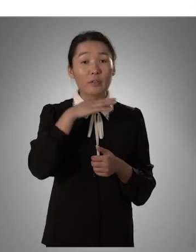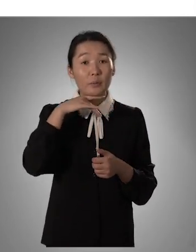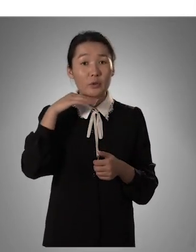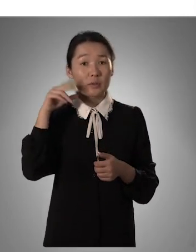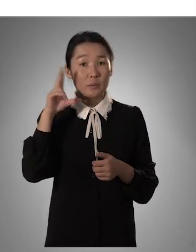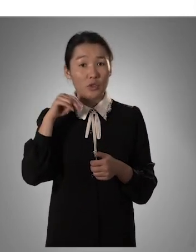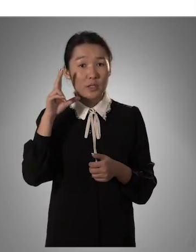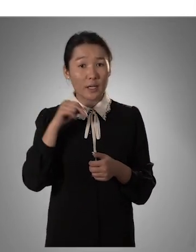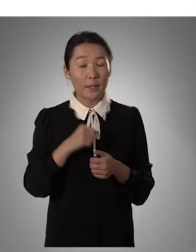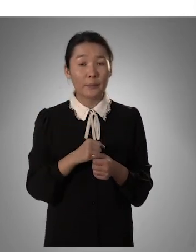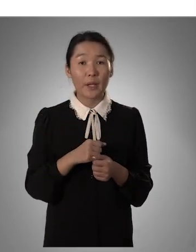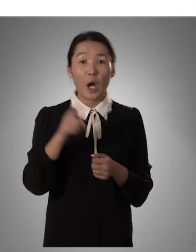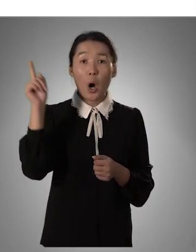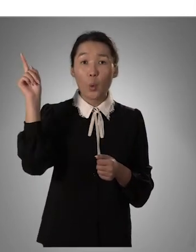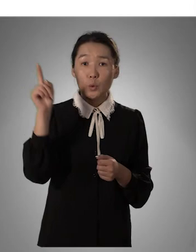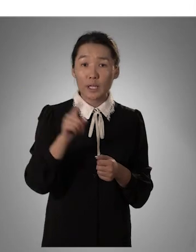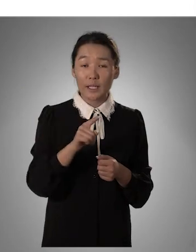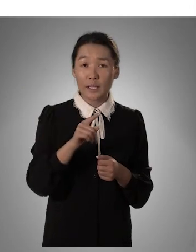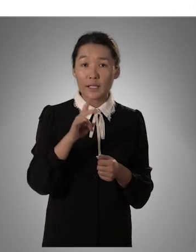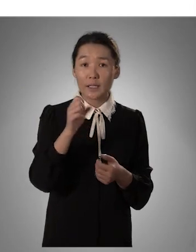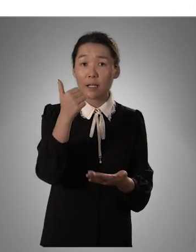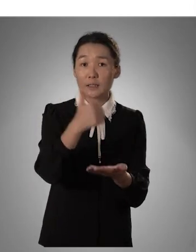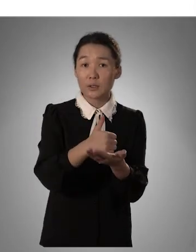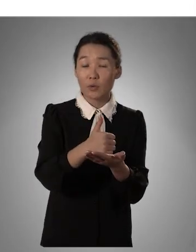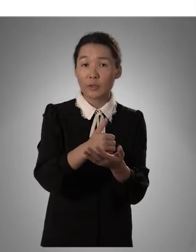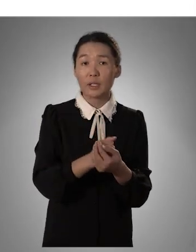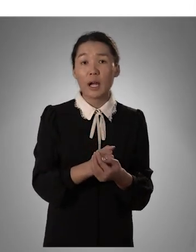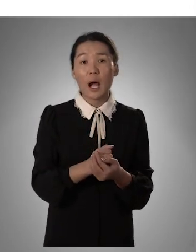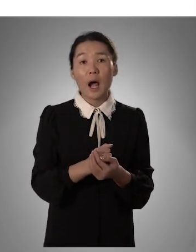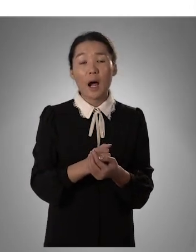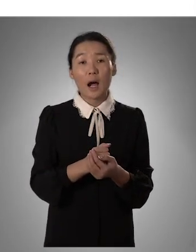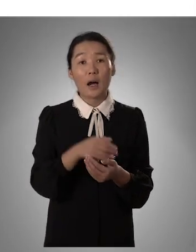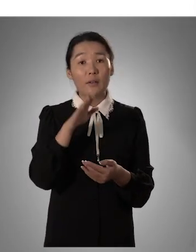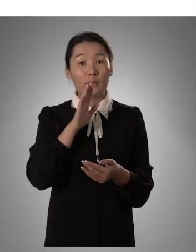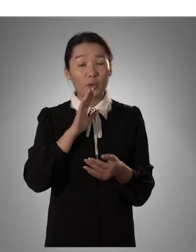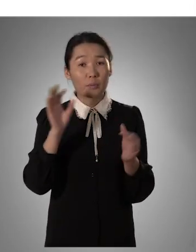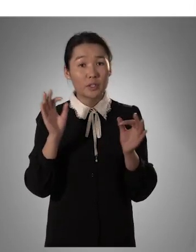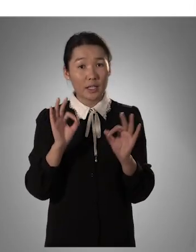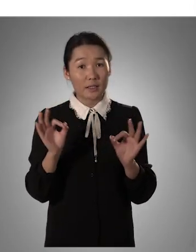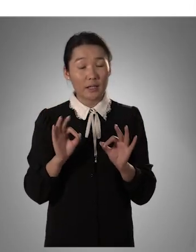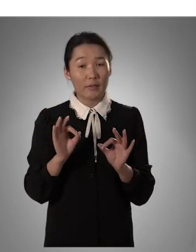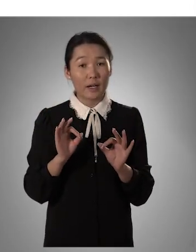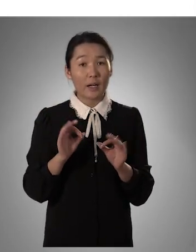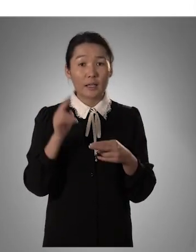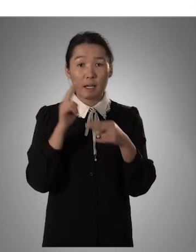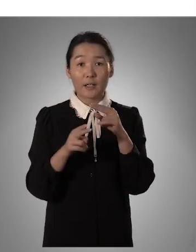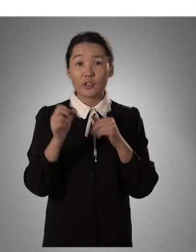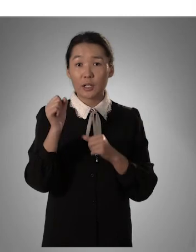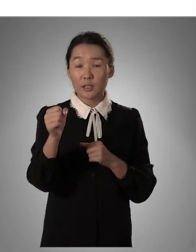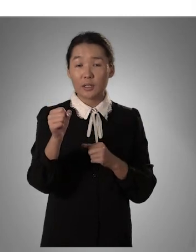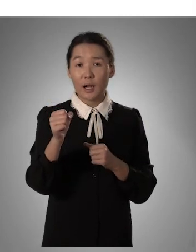числе ударение стоит на основе оформи женского на окончание а